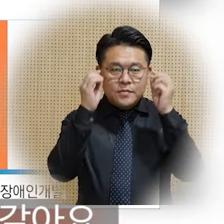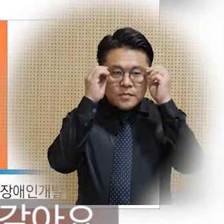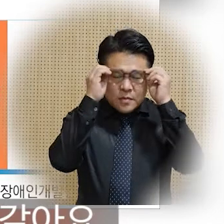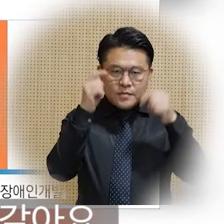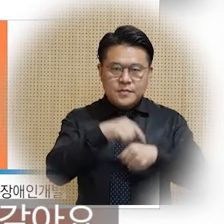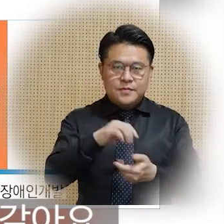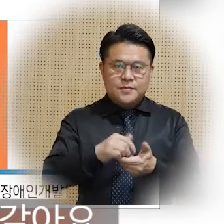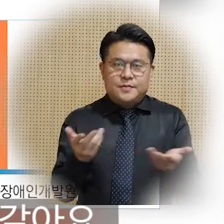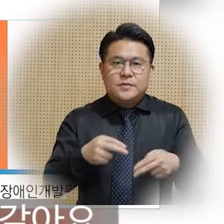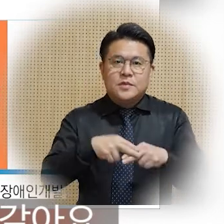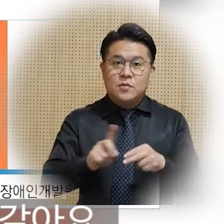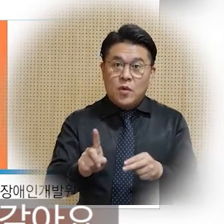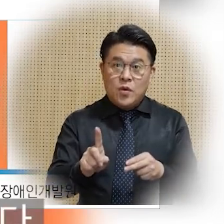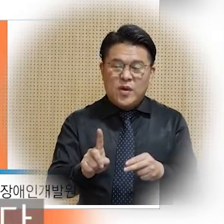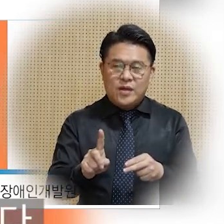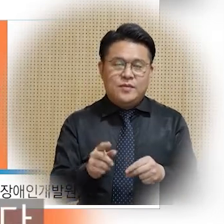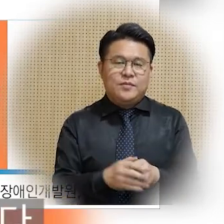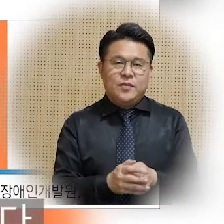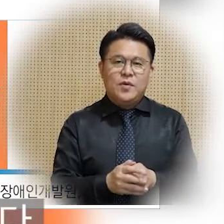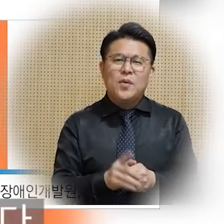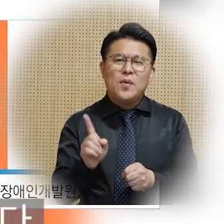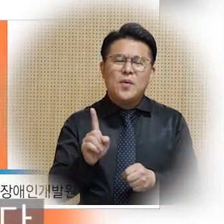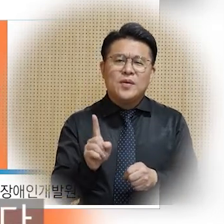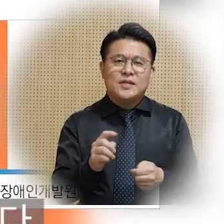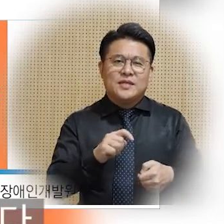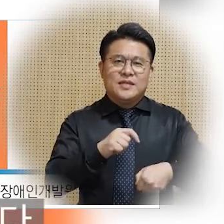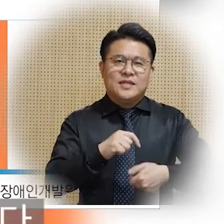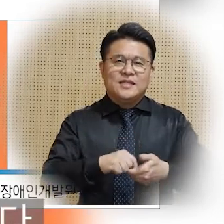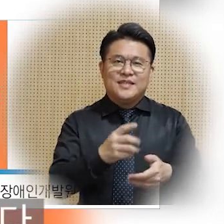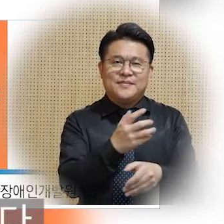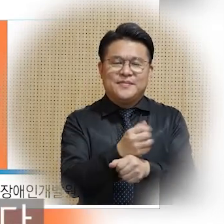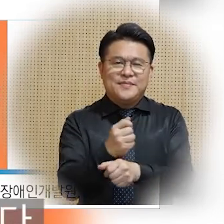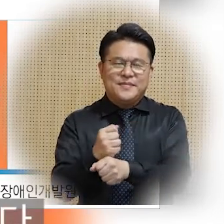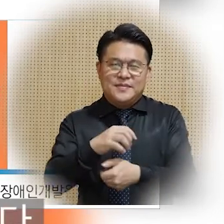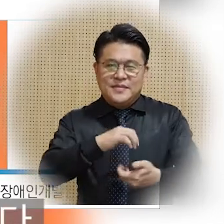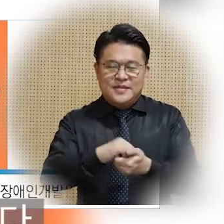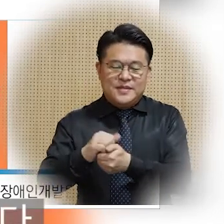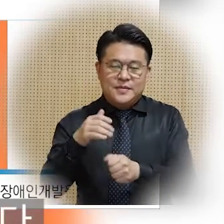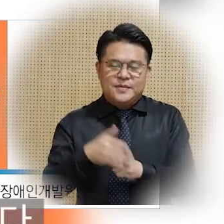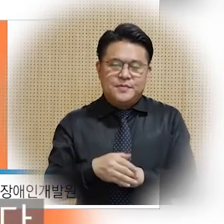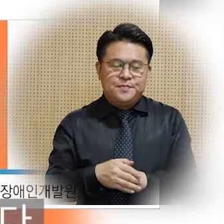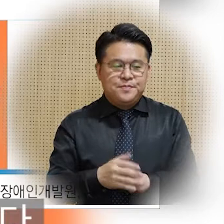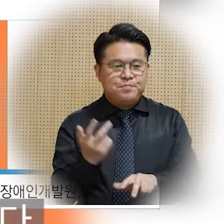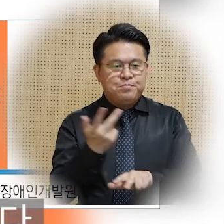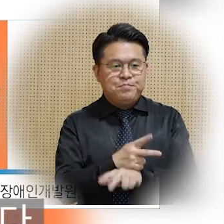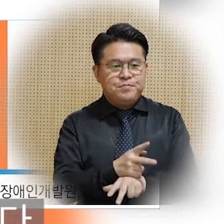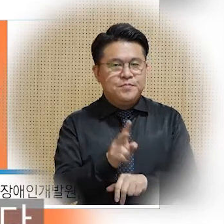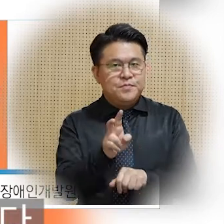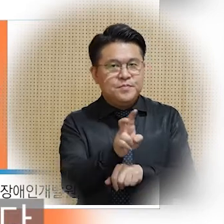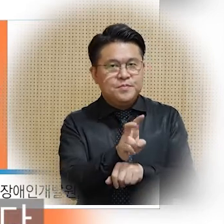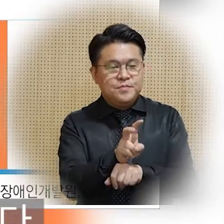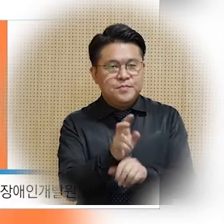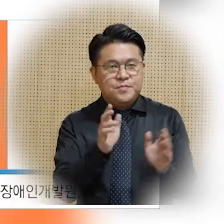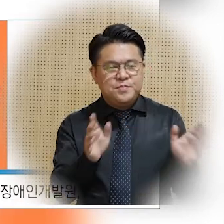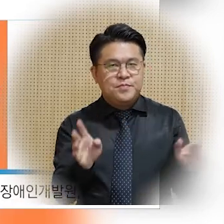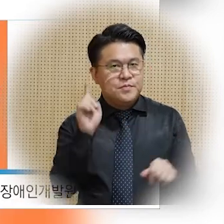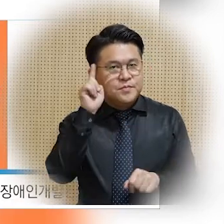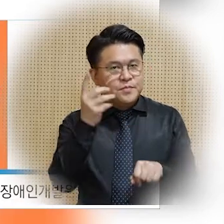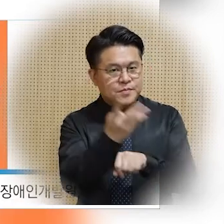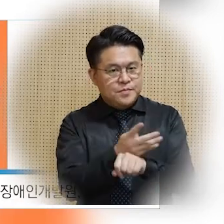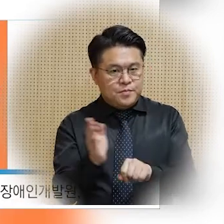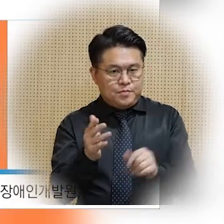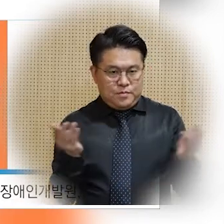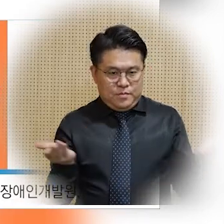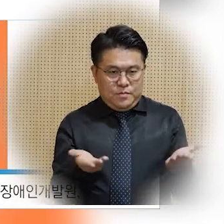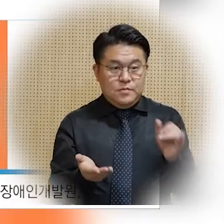이제 파트타임이라고 보시면 될 것 같아요. 그래서 주에 20시간이니까 하루에 4시간꼴로 근무하는 거다 이렇게 보시면 될 것 같고,